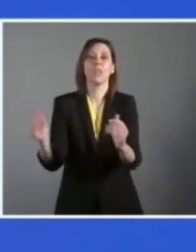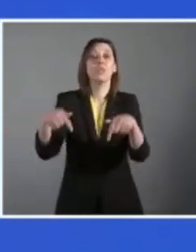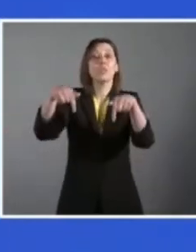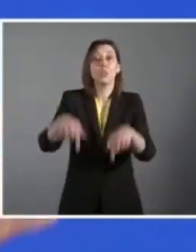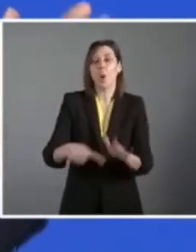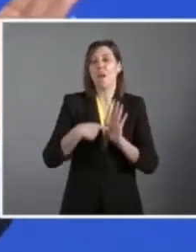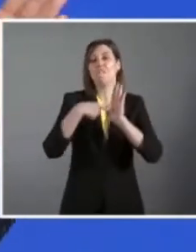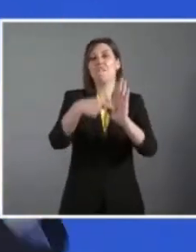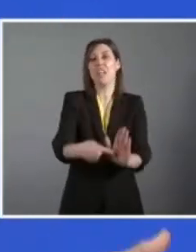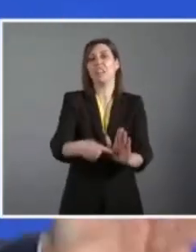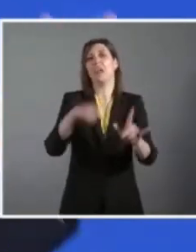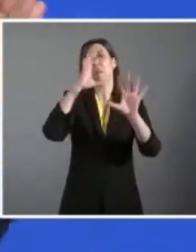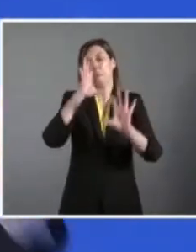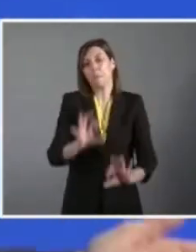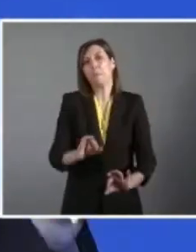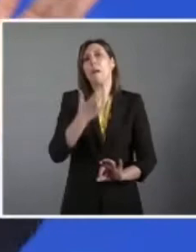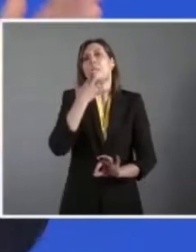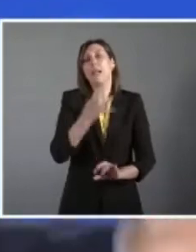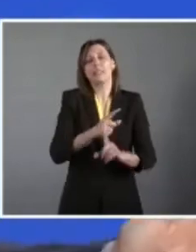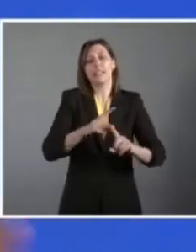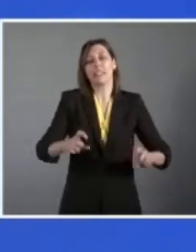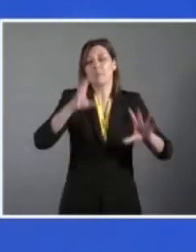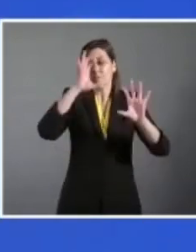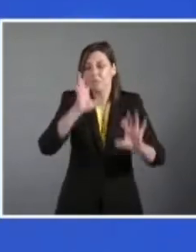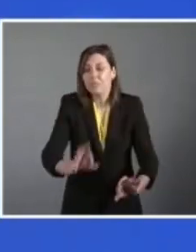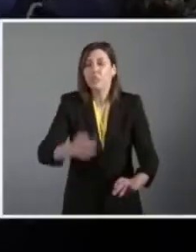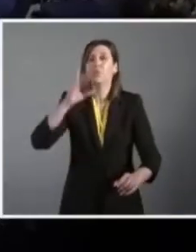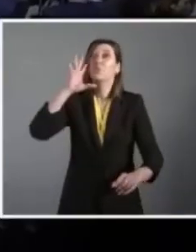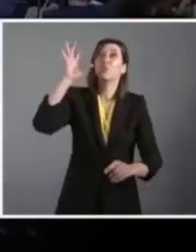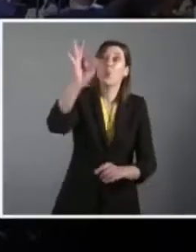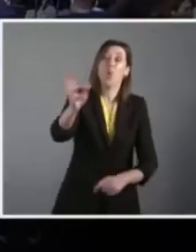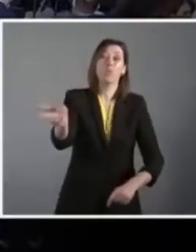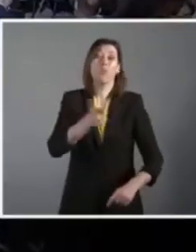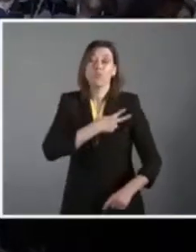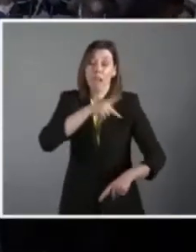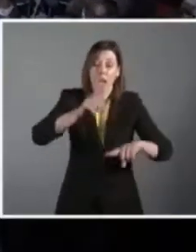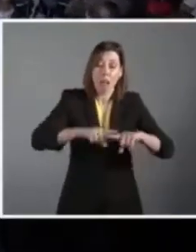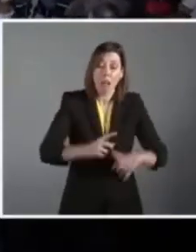πλέον μόνο στην αυτοδύναμη Νέα Δημοκρατία.